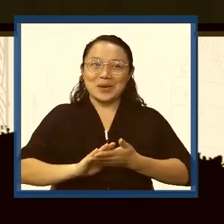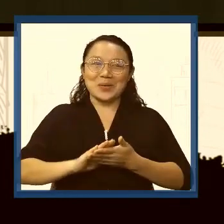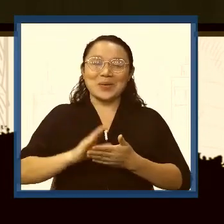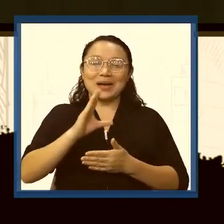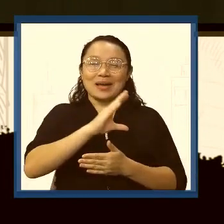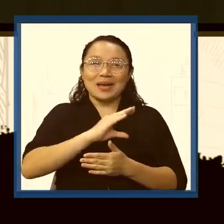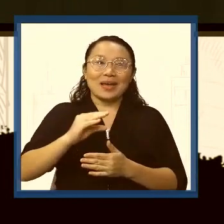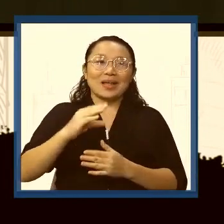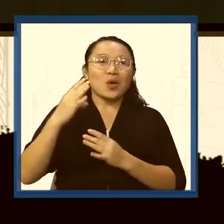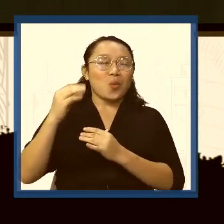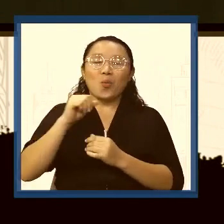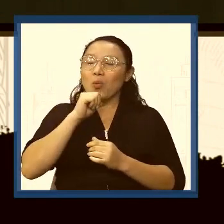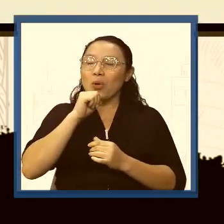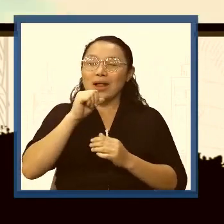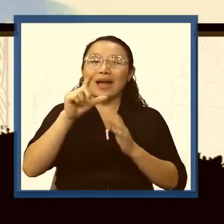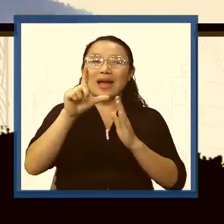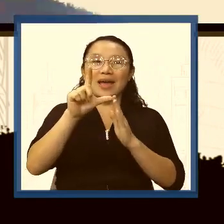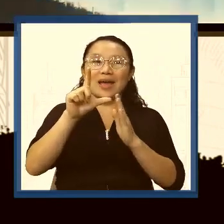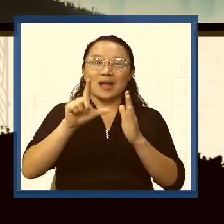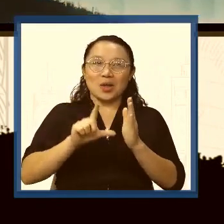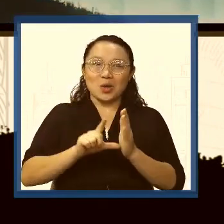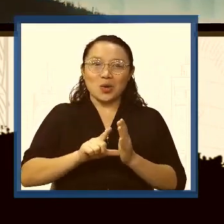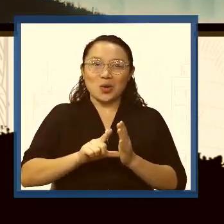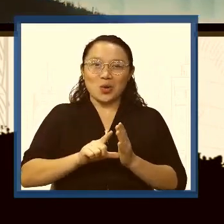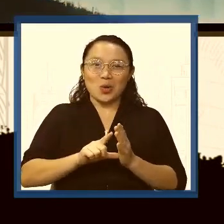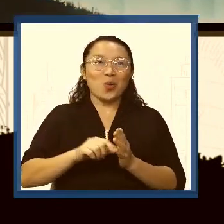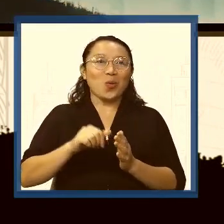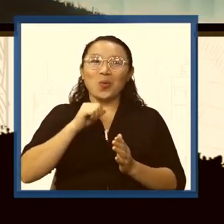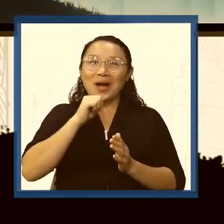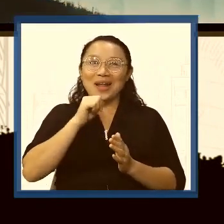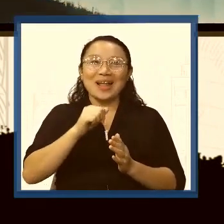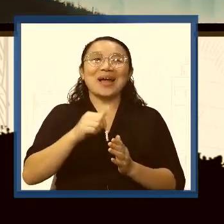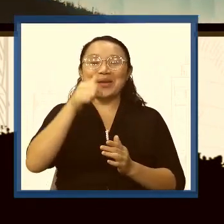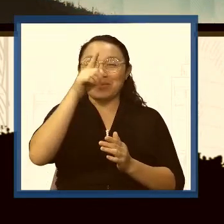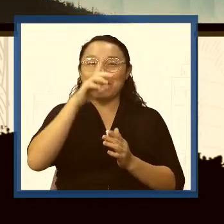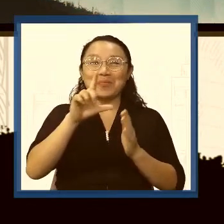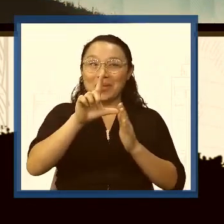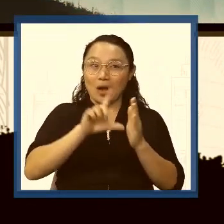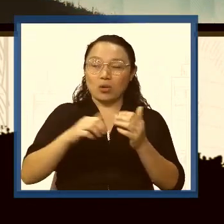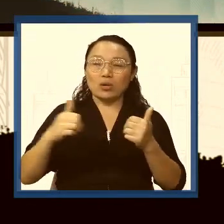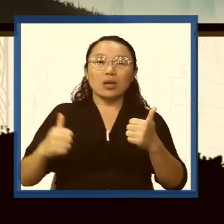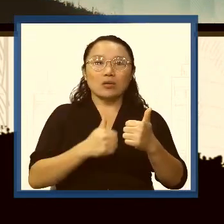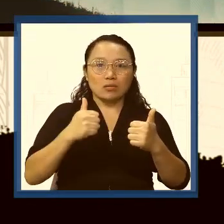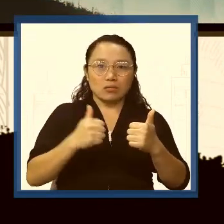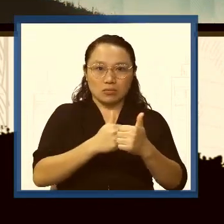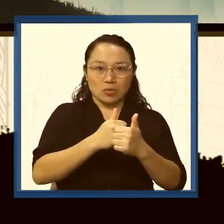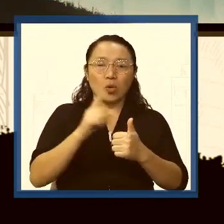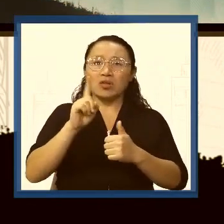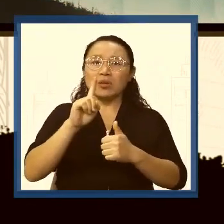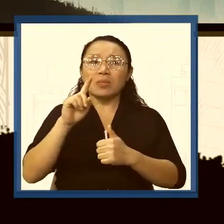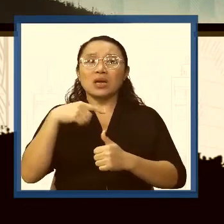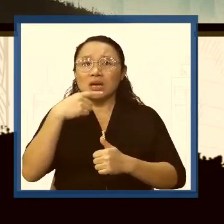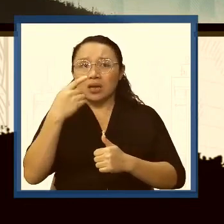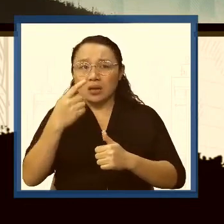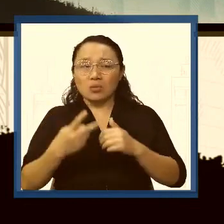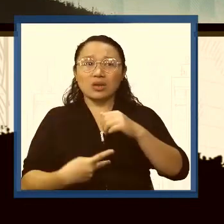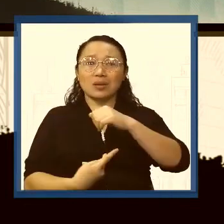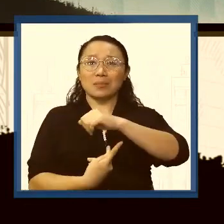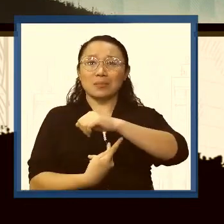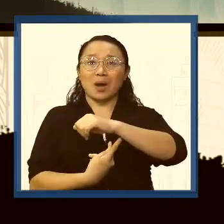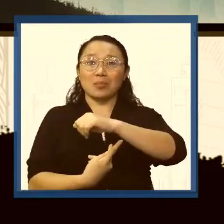kun walay kasuguan, kun walay balaod nga ginasunod. Mao nga giunsa si Pablo mismo ingon nga maalam nga